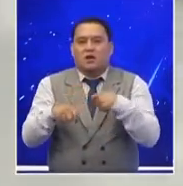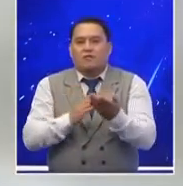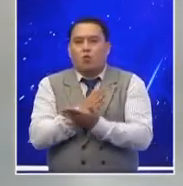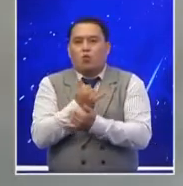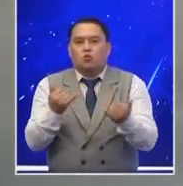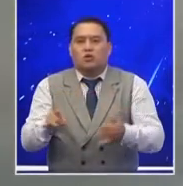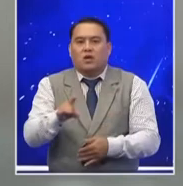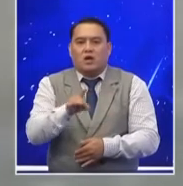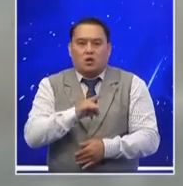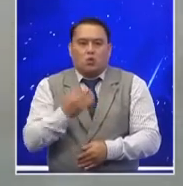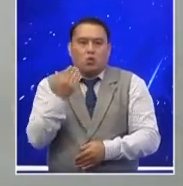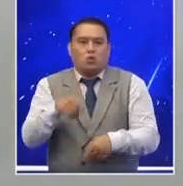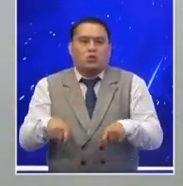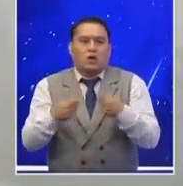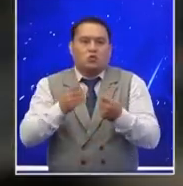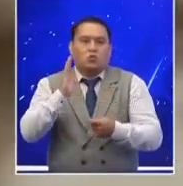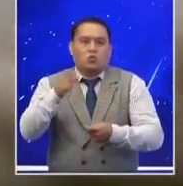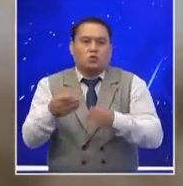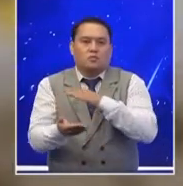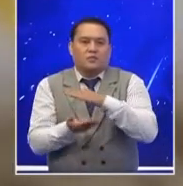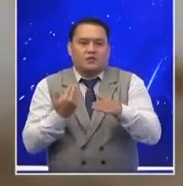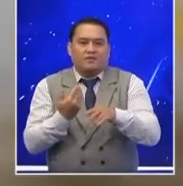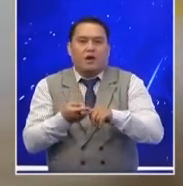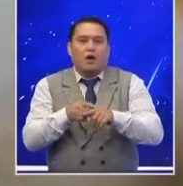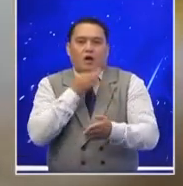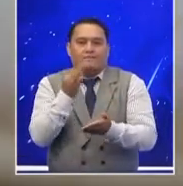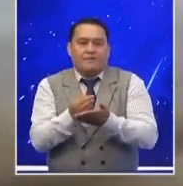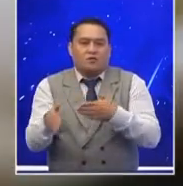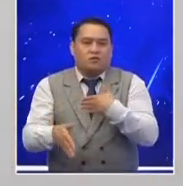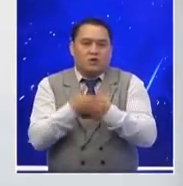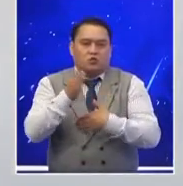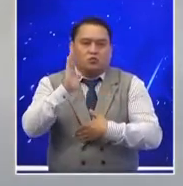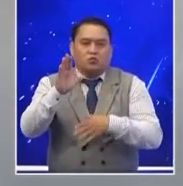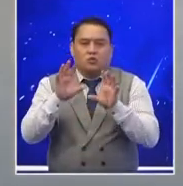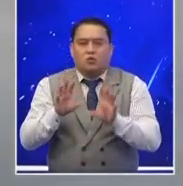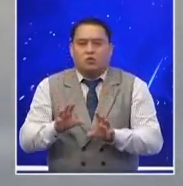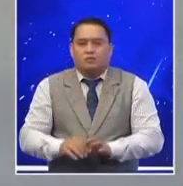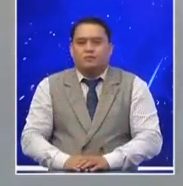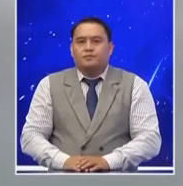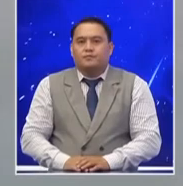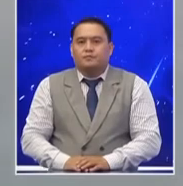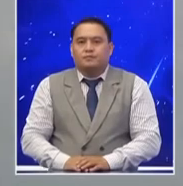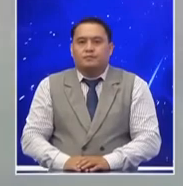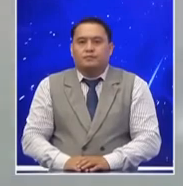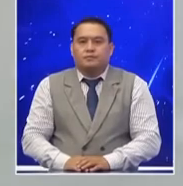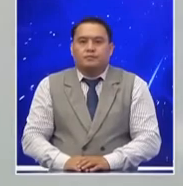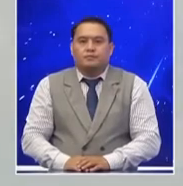услуг района Исиль. Все нарушители будут привлечены к ответственности согласно действующему законодательству.